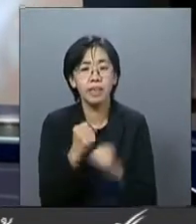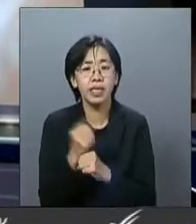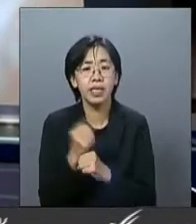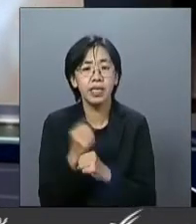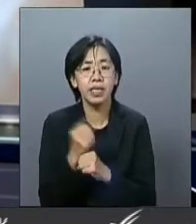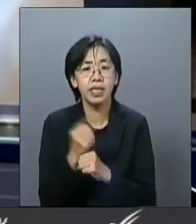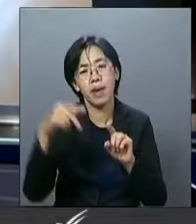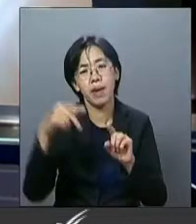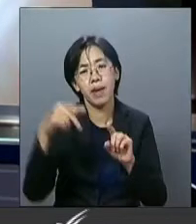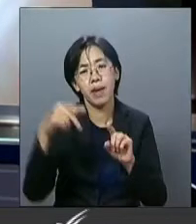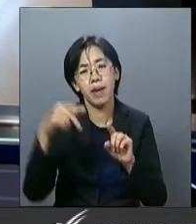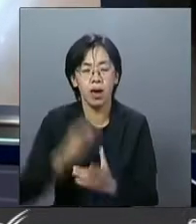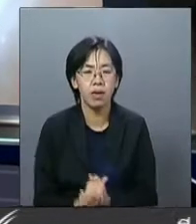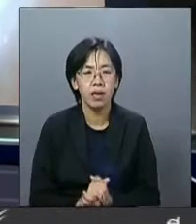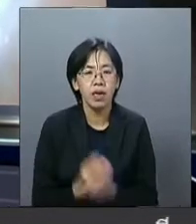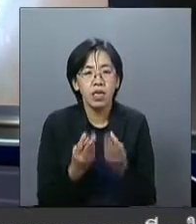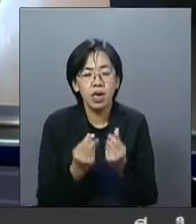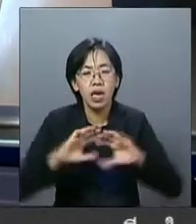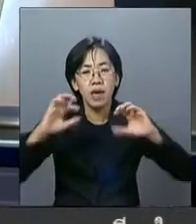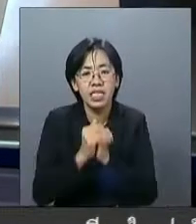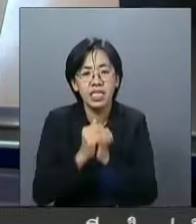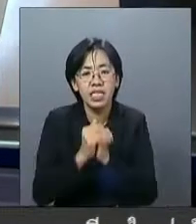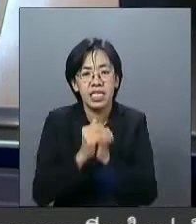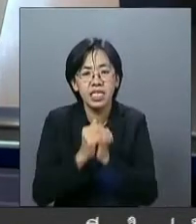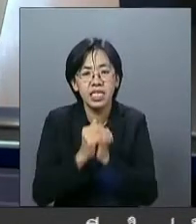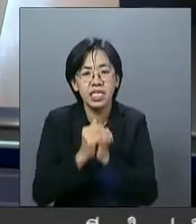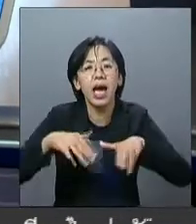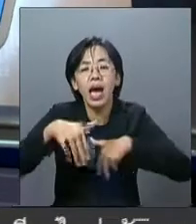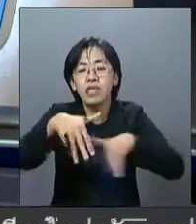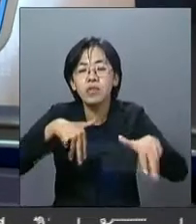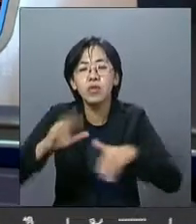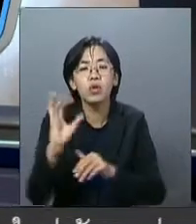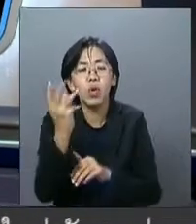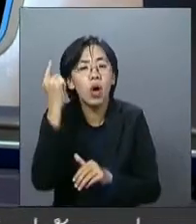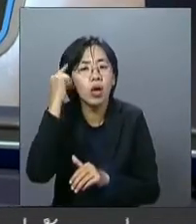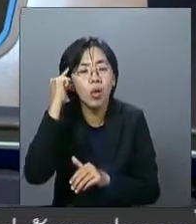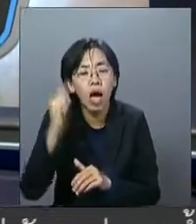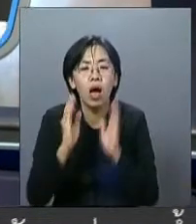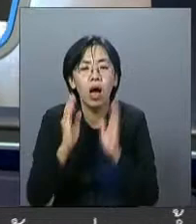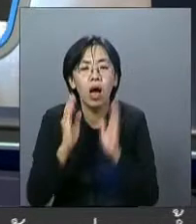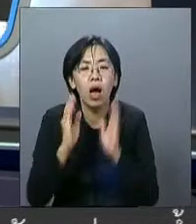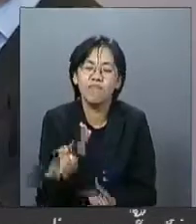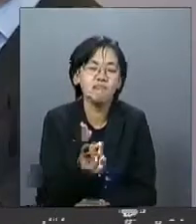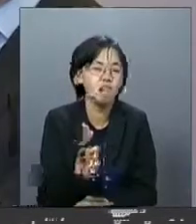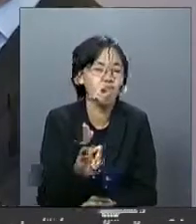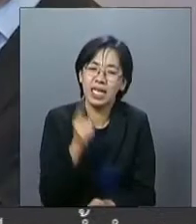ายพันคนค่ะแต่ตัวเลขของทางการจีนที่เผยให้สาธารณชนรับทราบกลับมีน้อยกว่าความเป็นจริงม